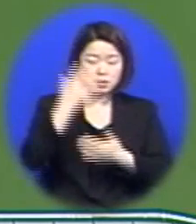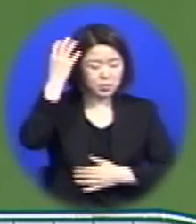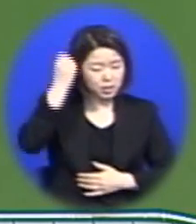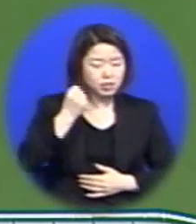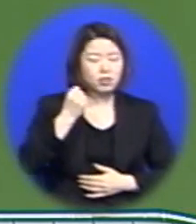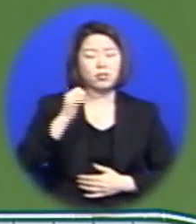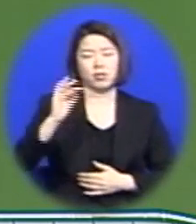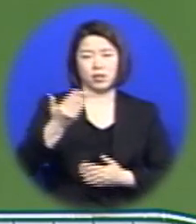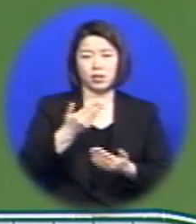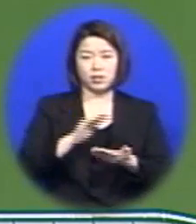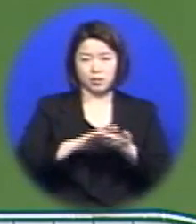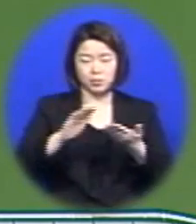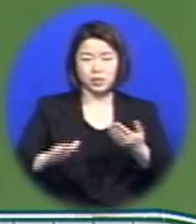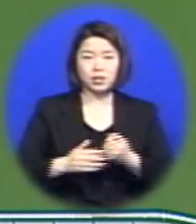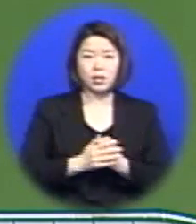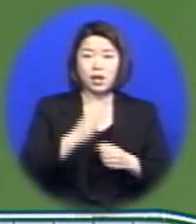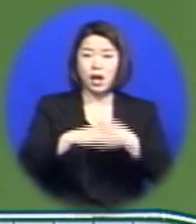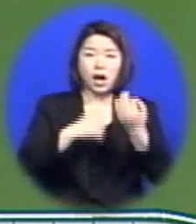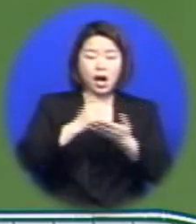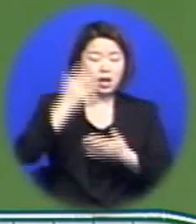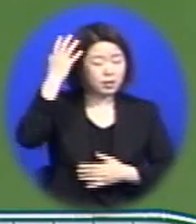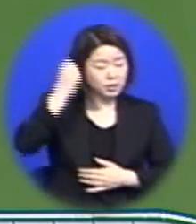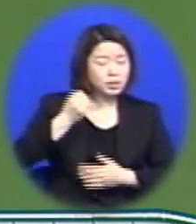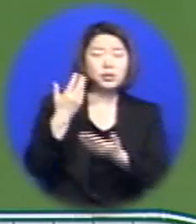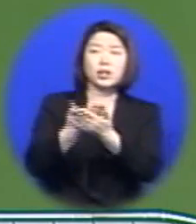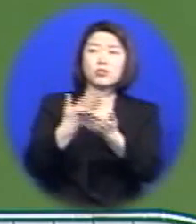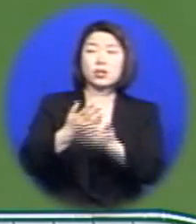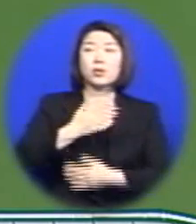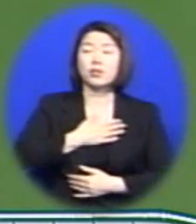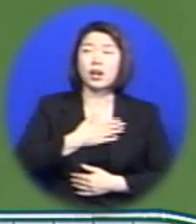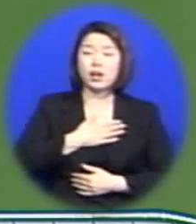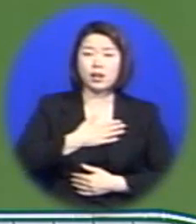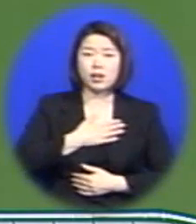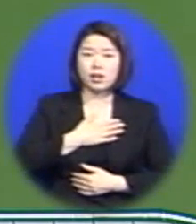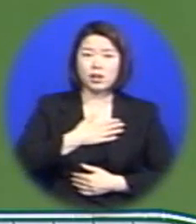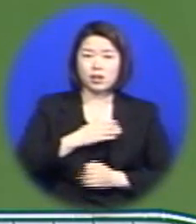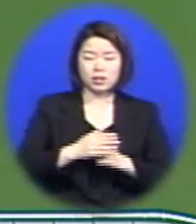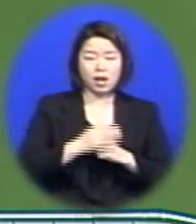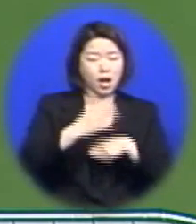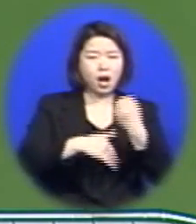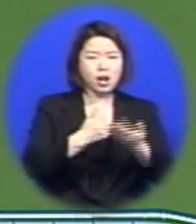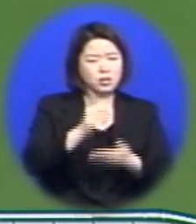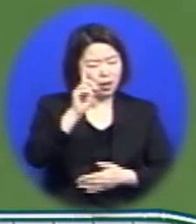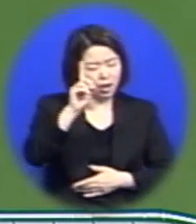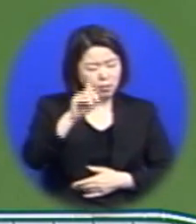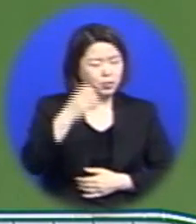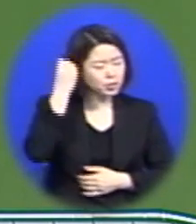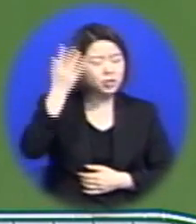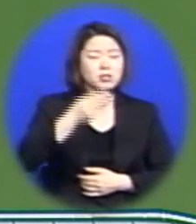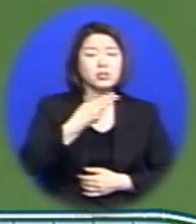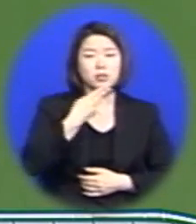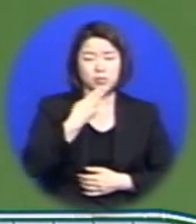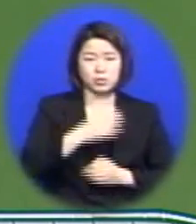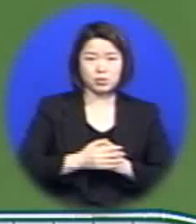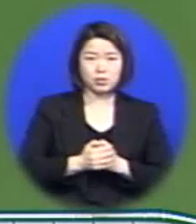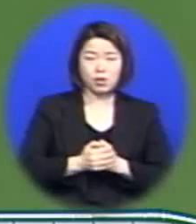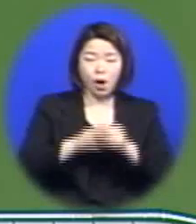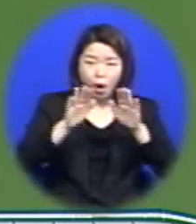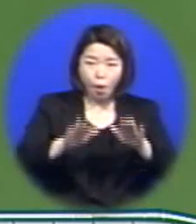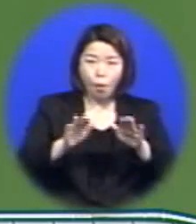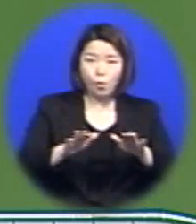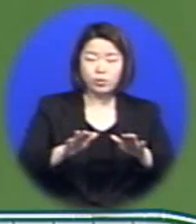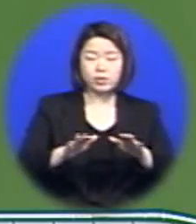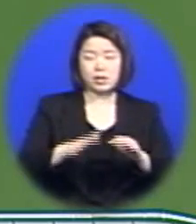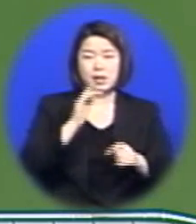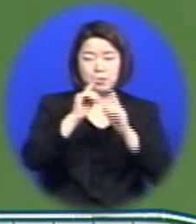하는 겁니다 하나님 기억해 주세요 나를 하나님 한 번도 잊으신 적이 없어요 오늘 말씀을